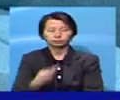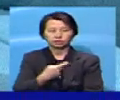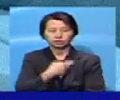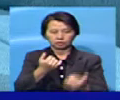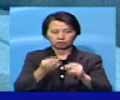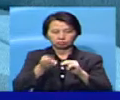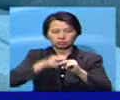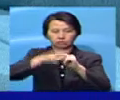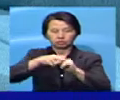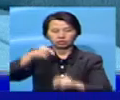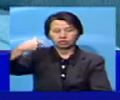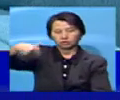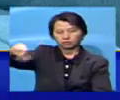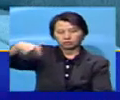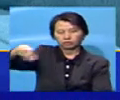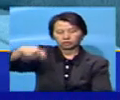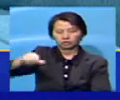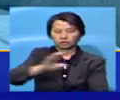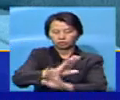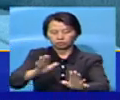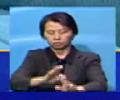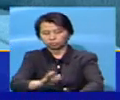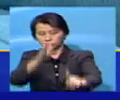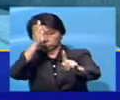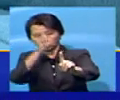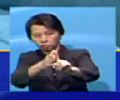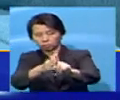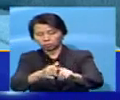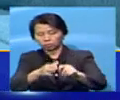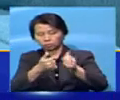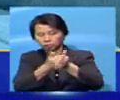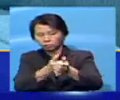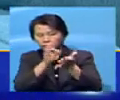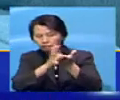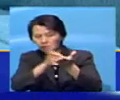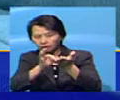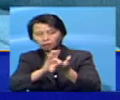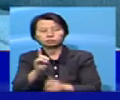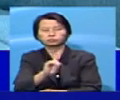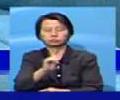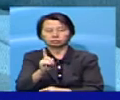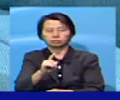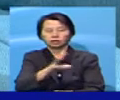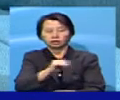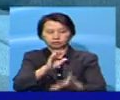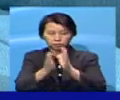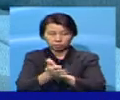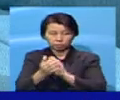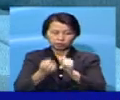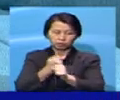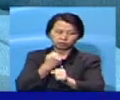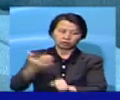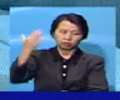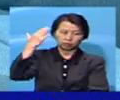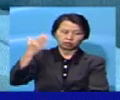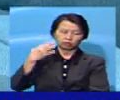10%atkan Bu kita Sasan bukan saj kepada angan ya jadi tahun lepas